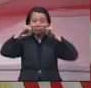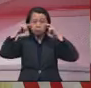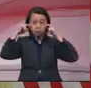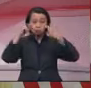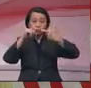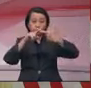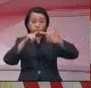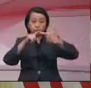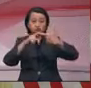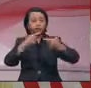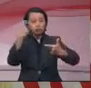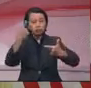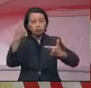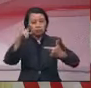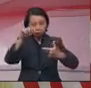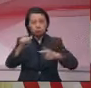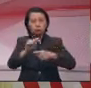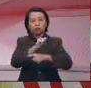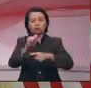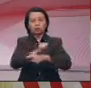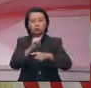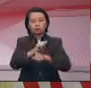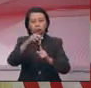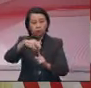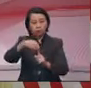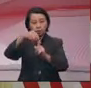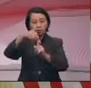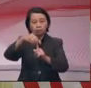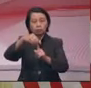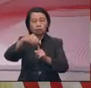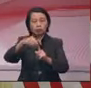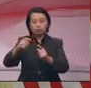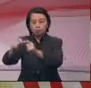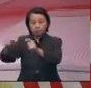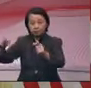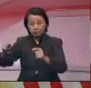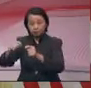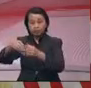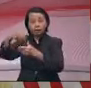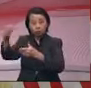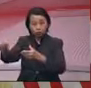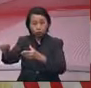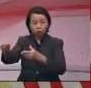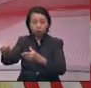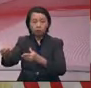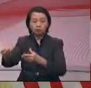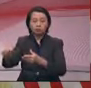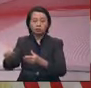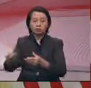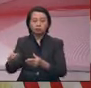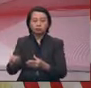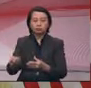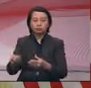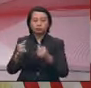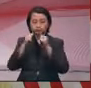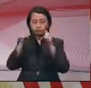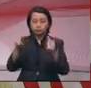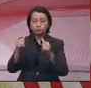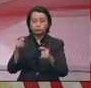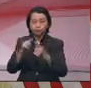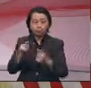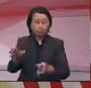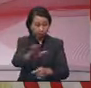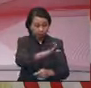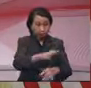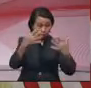muka sentiasa diamalkan, terutamanya di tempat-tempat awam. Jadi kepada